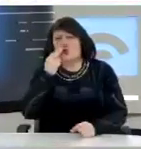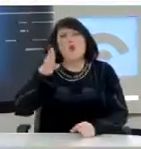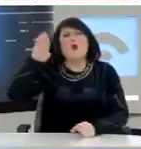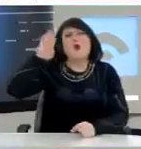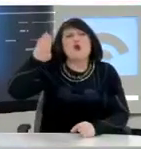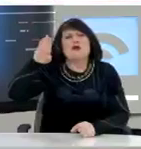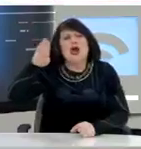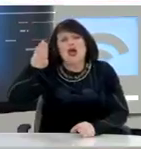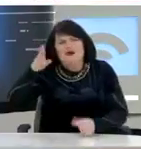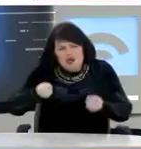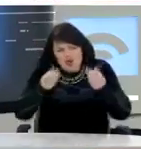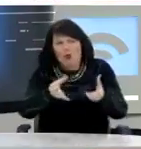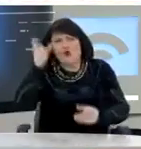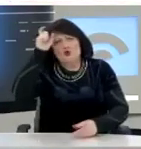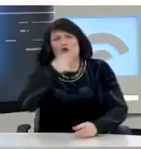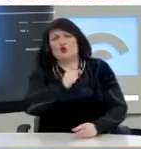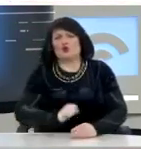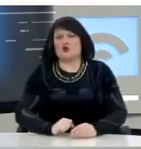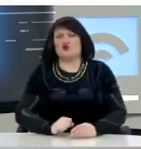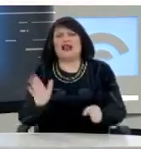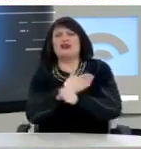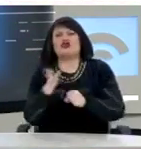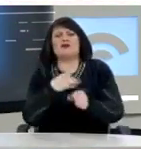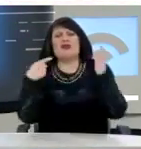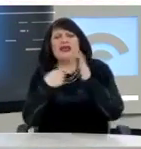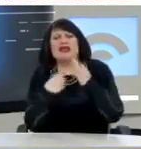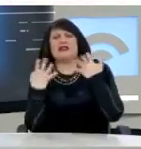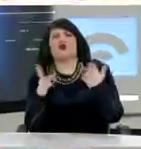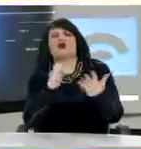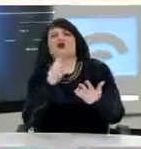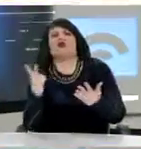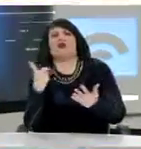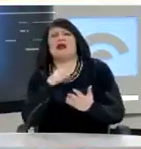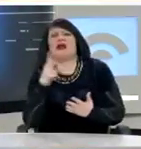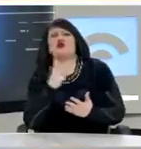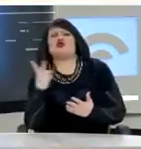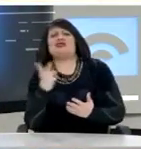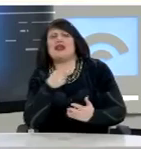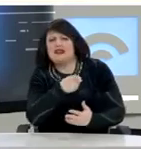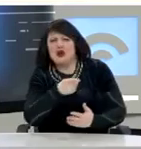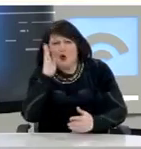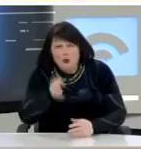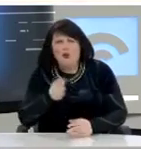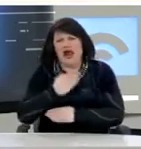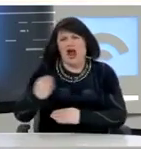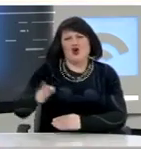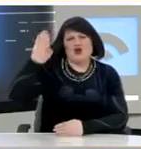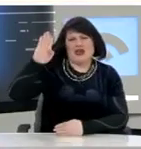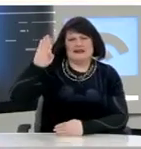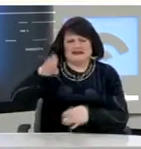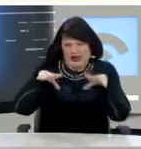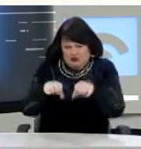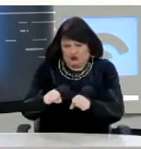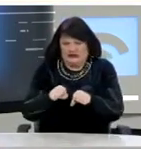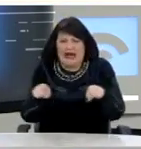στους Τούρκους. Αυτοί οδηγήσαν στην καταστροφή του 1921-22. Όποτε μπορέσανε και αγγίξανε λίγη